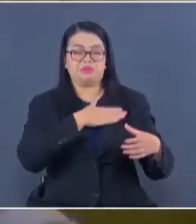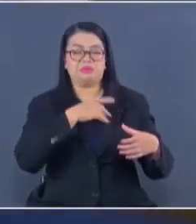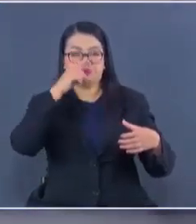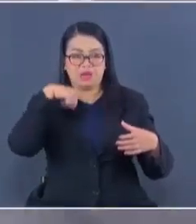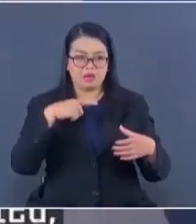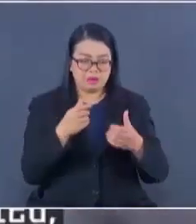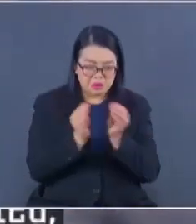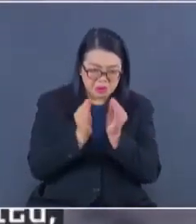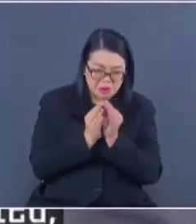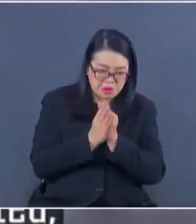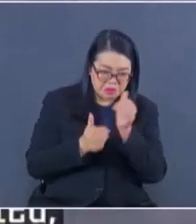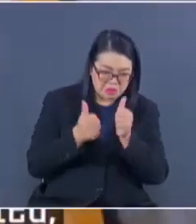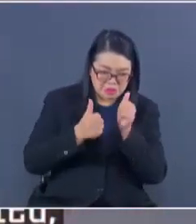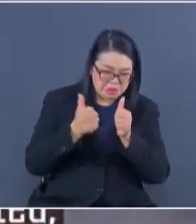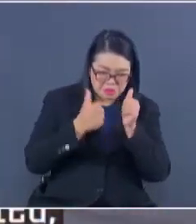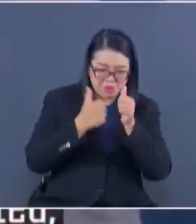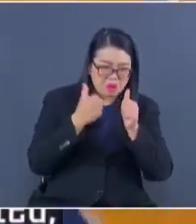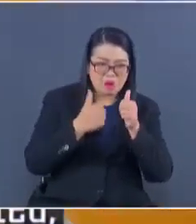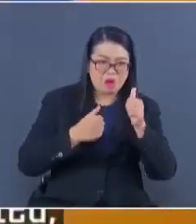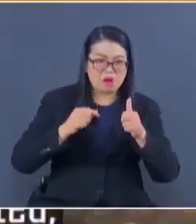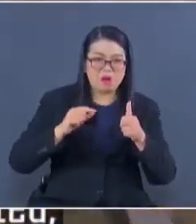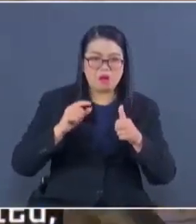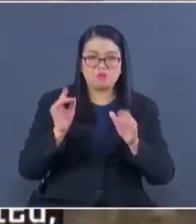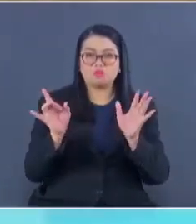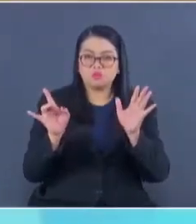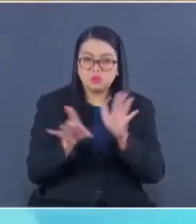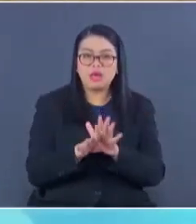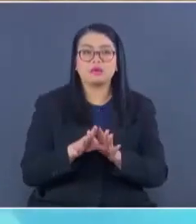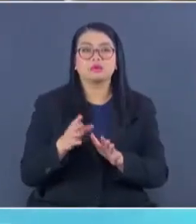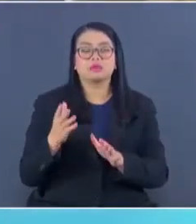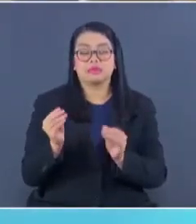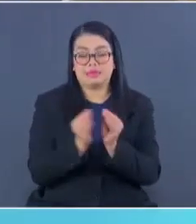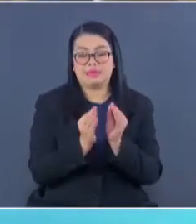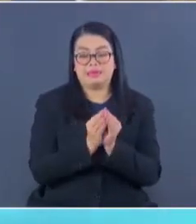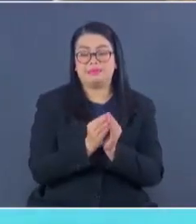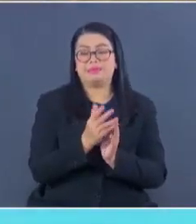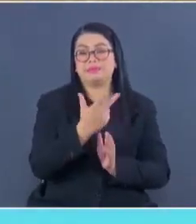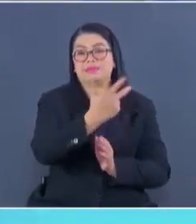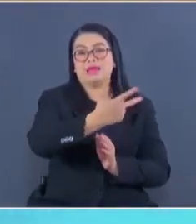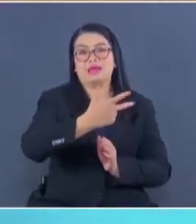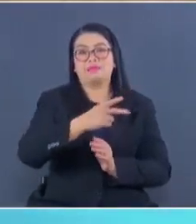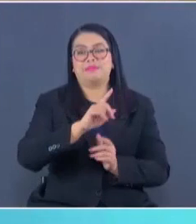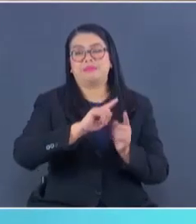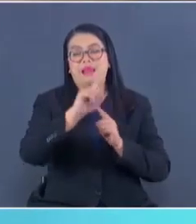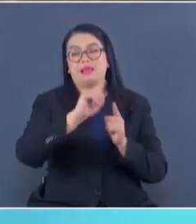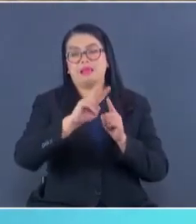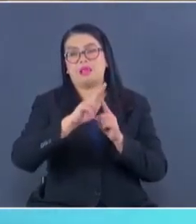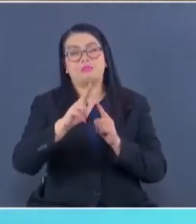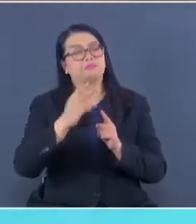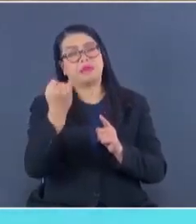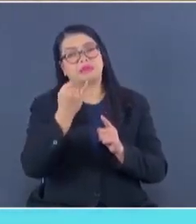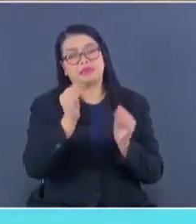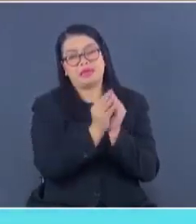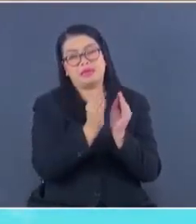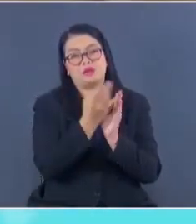นนำโด่งมาตลอด2วันนะครับในวันสุดท้ายเนี่ยแม้ว่า3เกมแรกจะทำผลงานได้ไม่ค่อยจะดีนักแต่